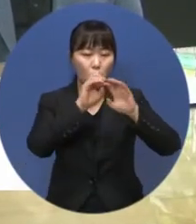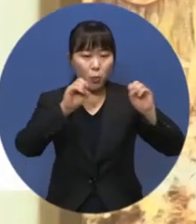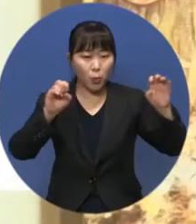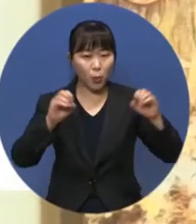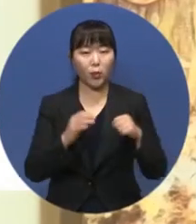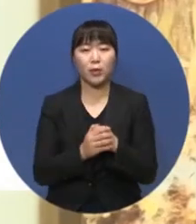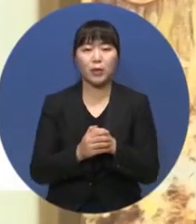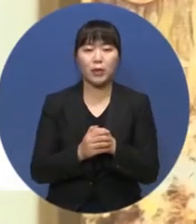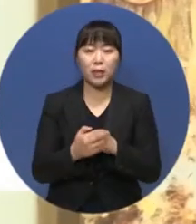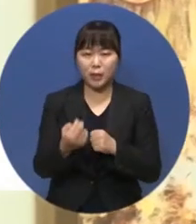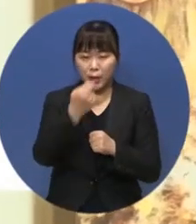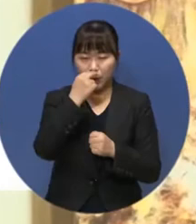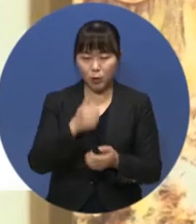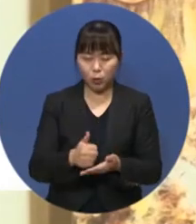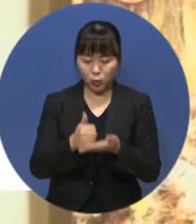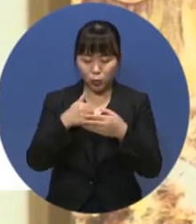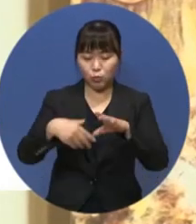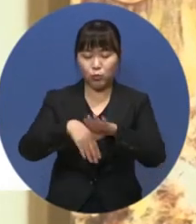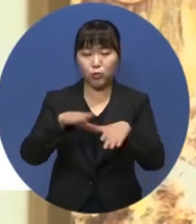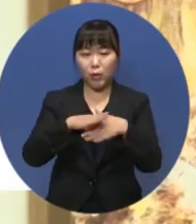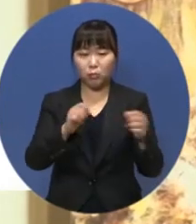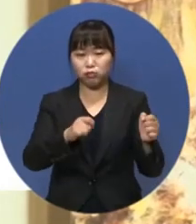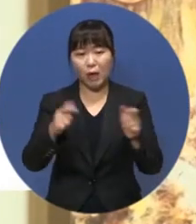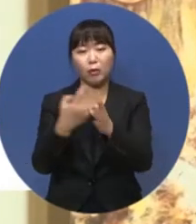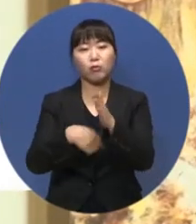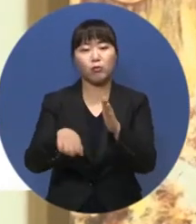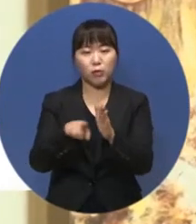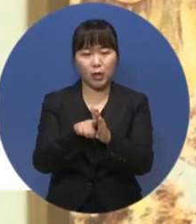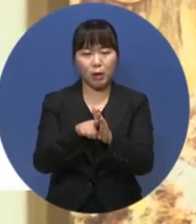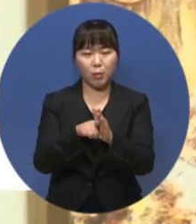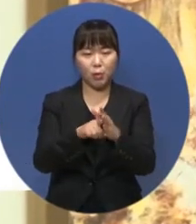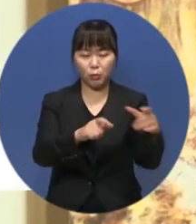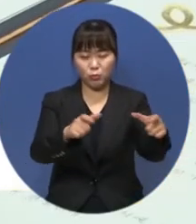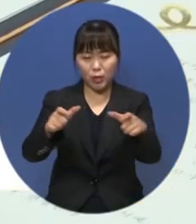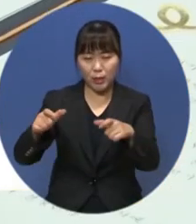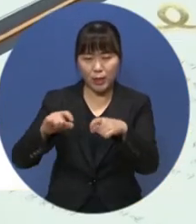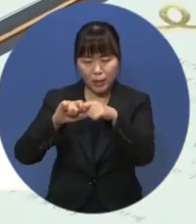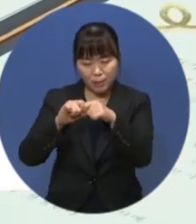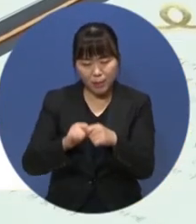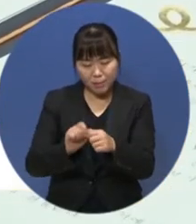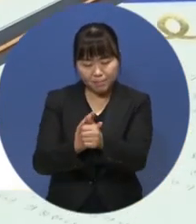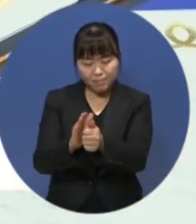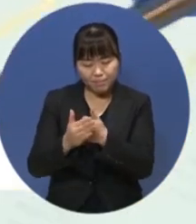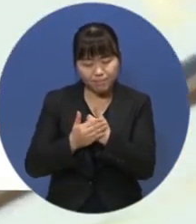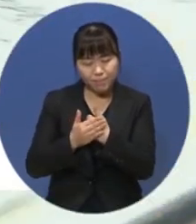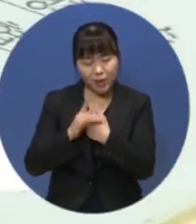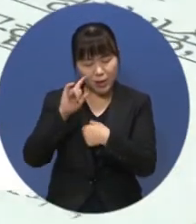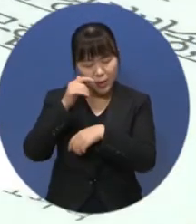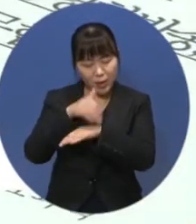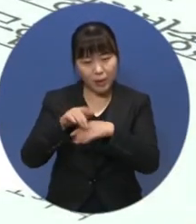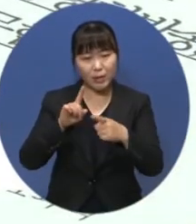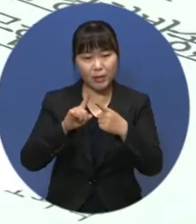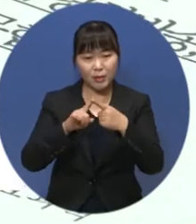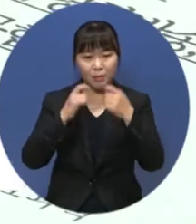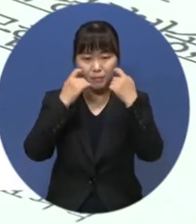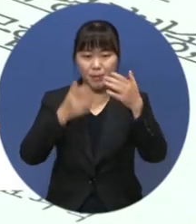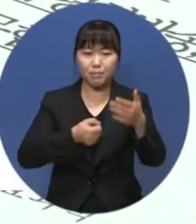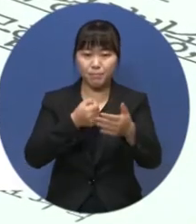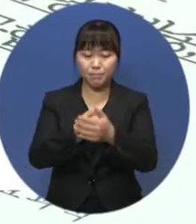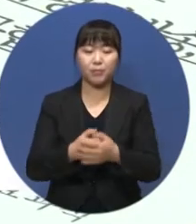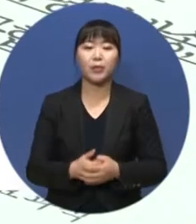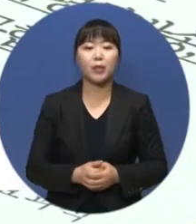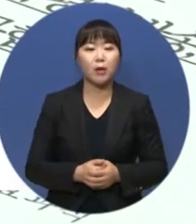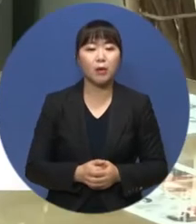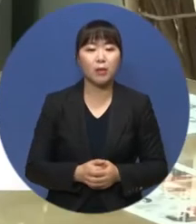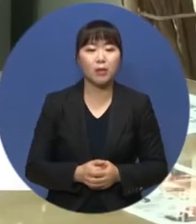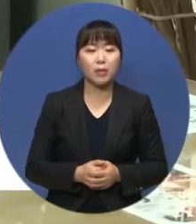홍보, 생명 존중 문화 확산을 위한 재반 분야에서 긴밀한 협력을 이어나갈 것을 확약했습니다. 특히